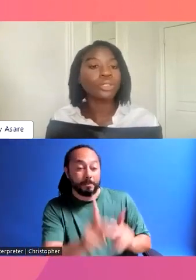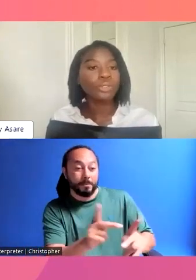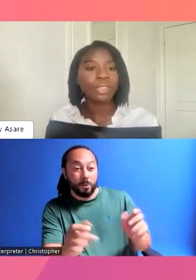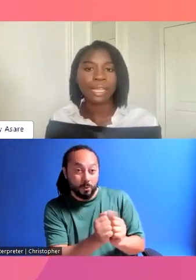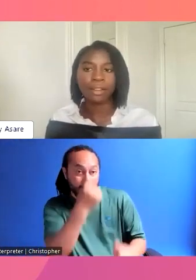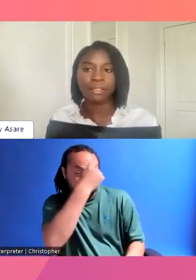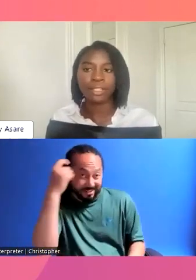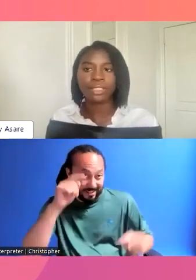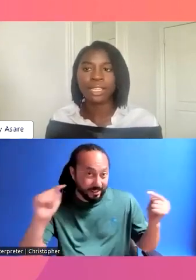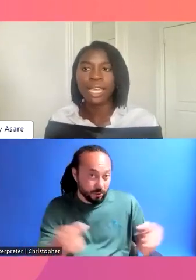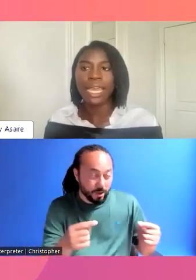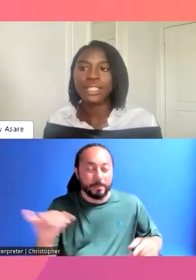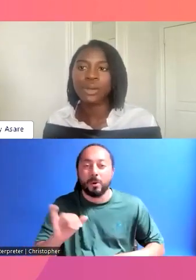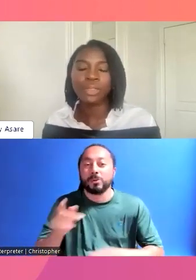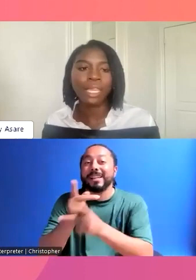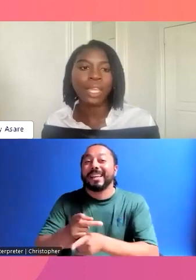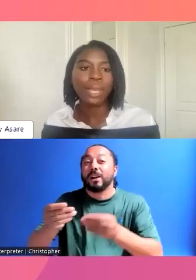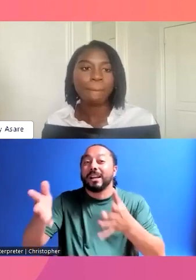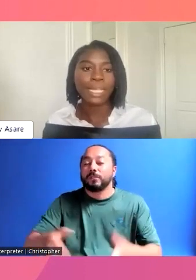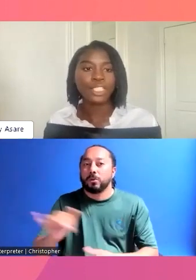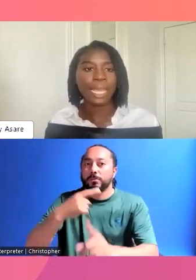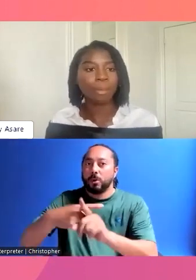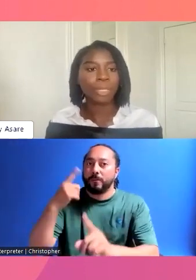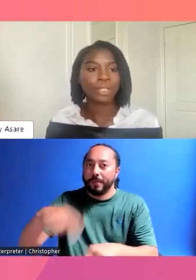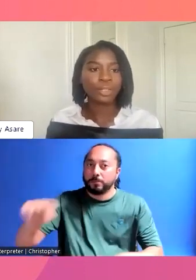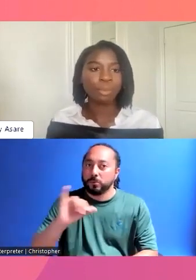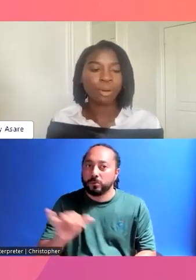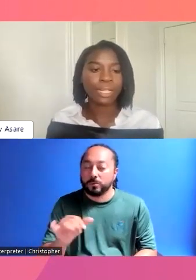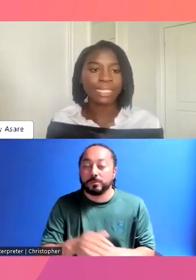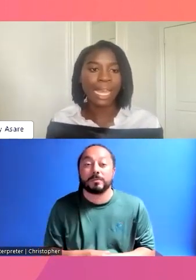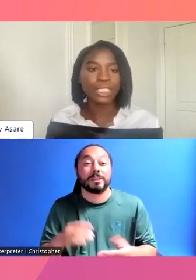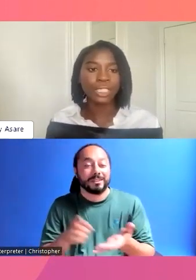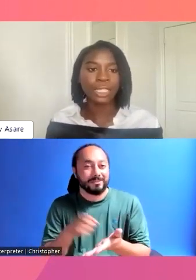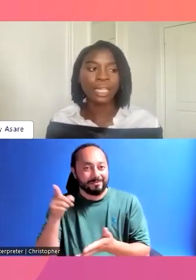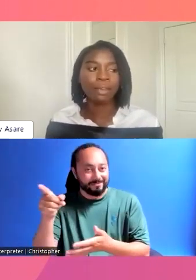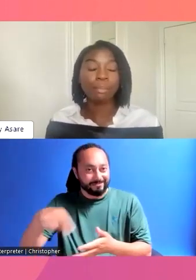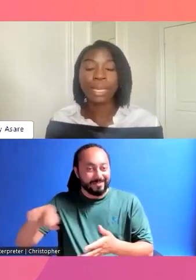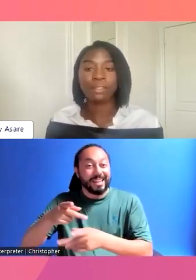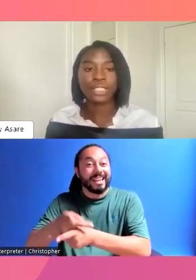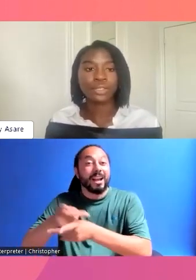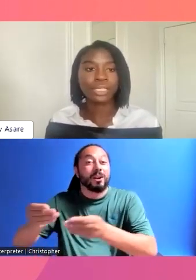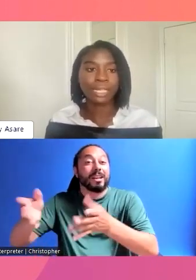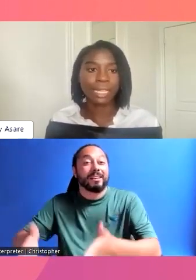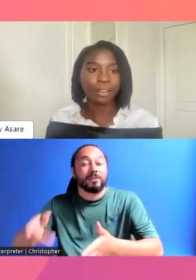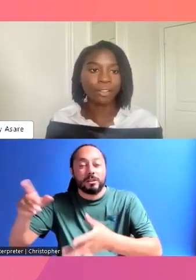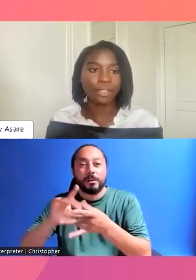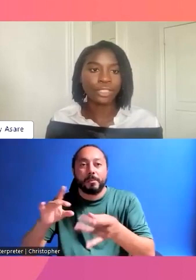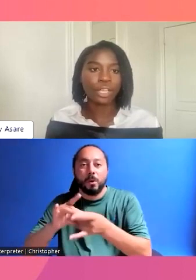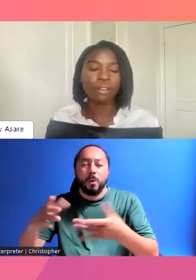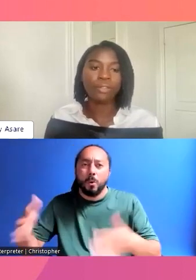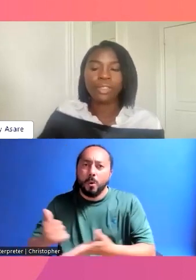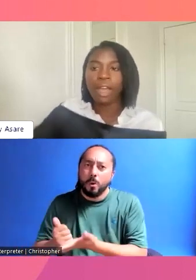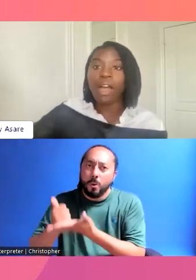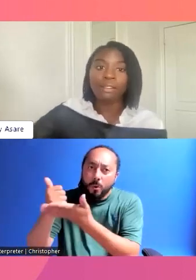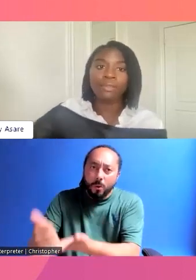positifs, pas seulement pour les personnes qui avaient vécu un traumatisme cérébral, mais aussi pour les fournisseurs